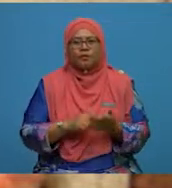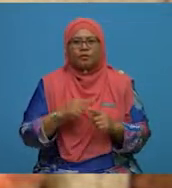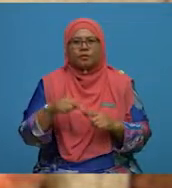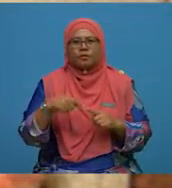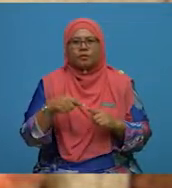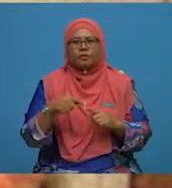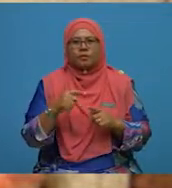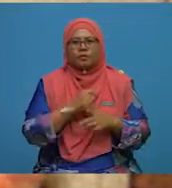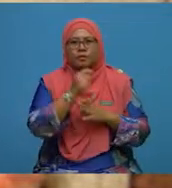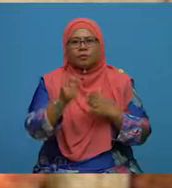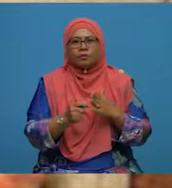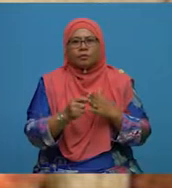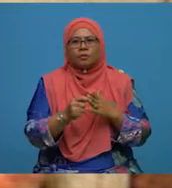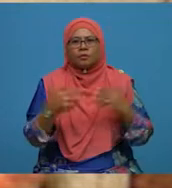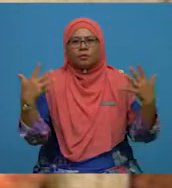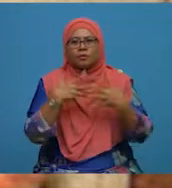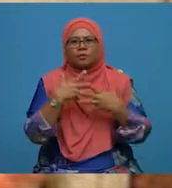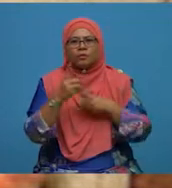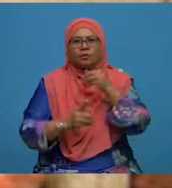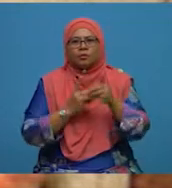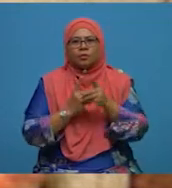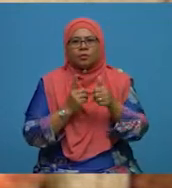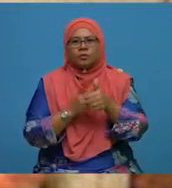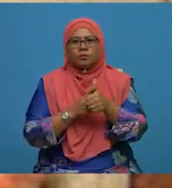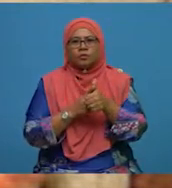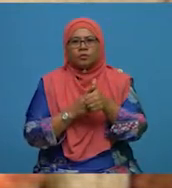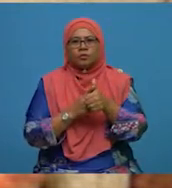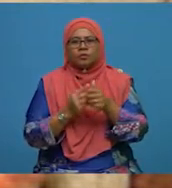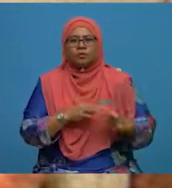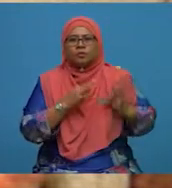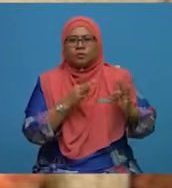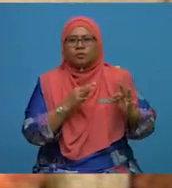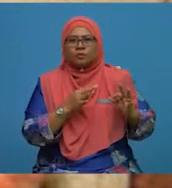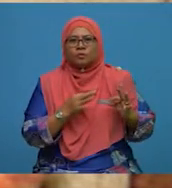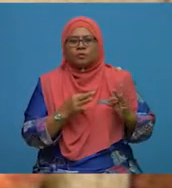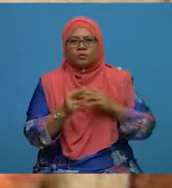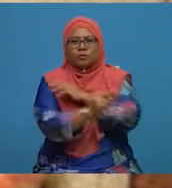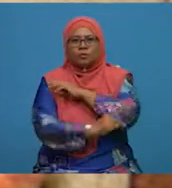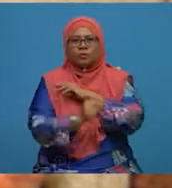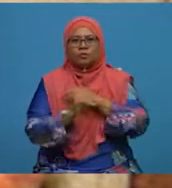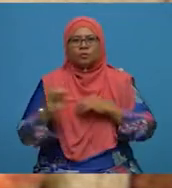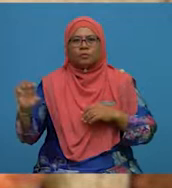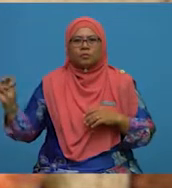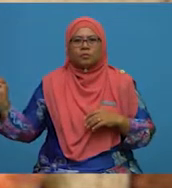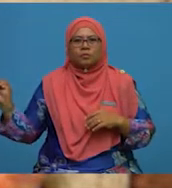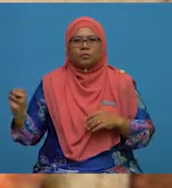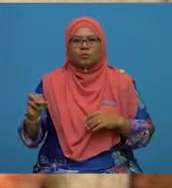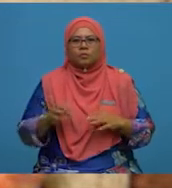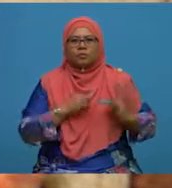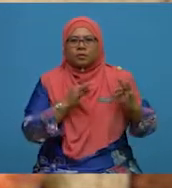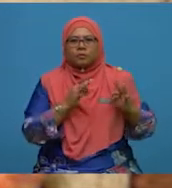Apabila tamatnya Perang Dunia Pertama, semangat nasionalisme rakyat Mesir terus